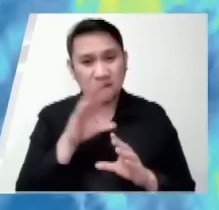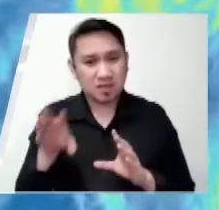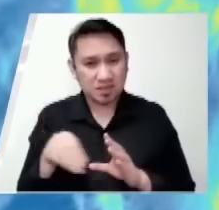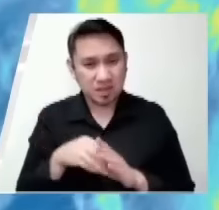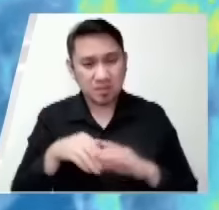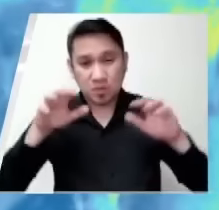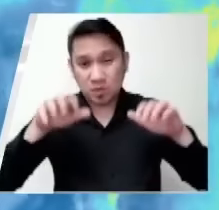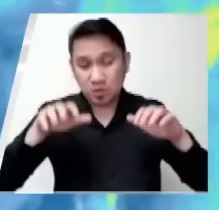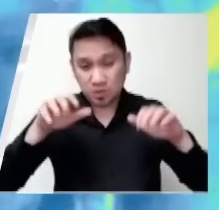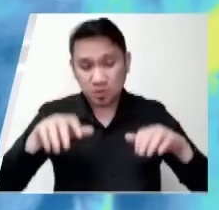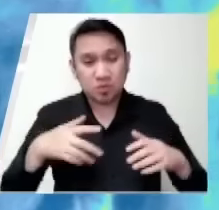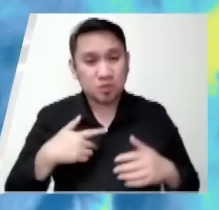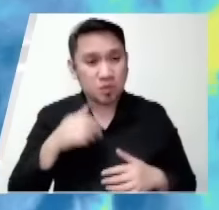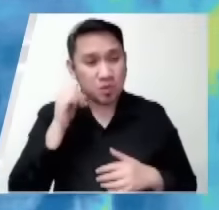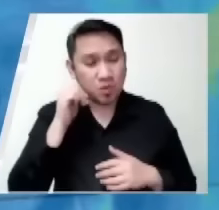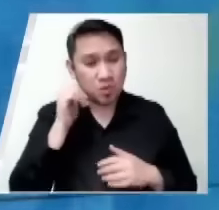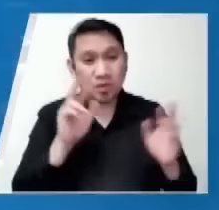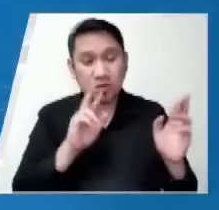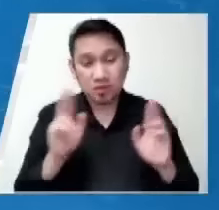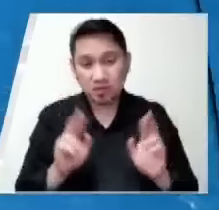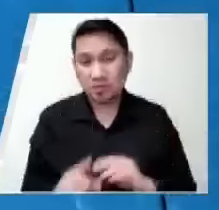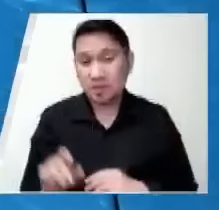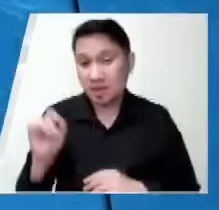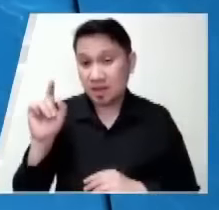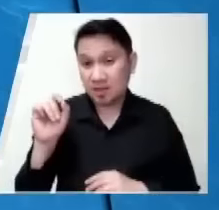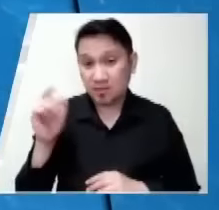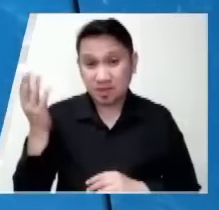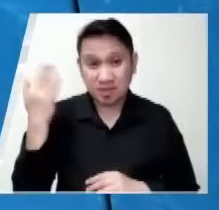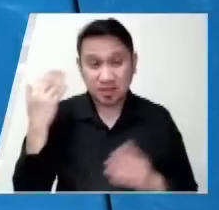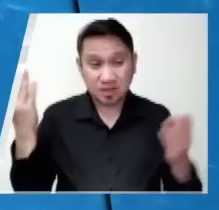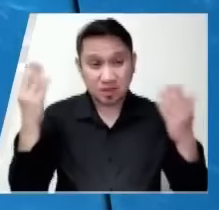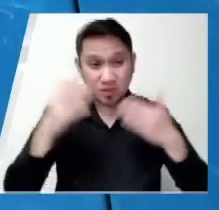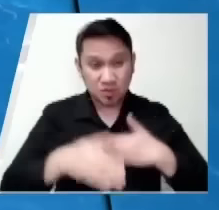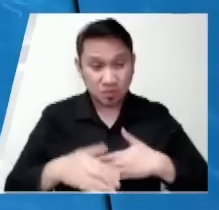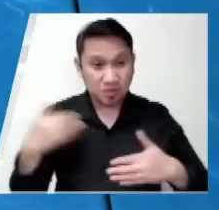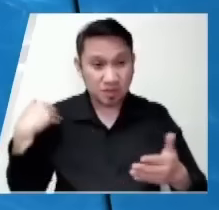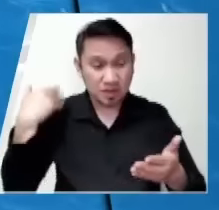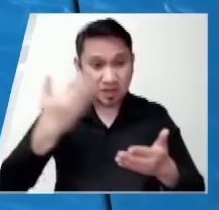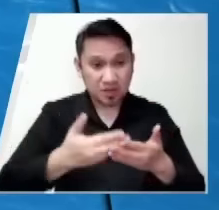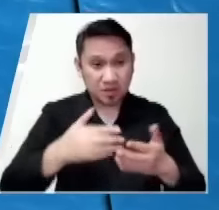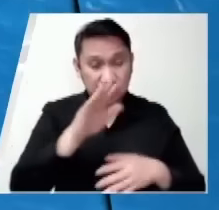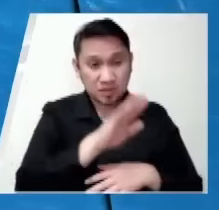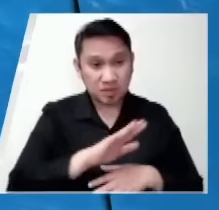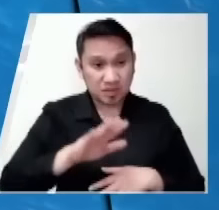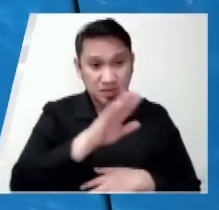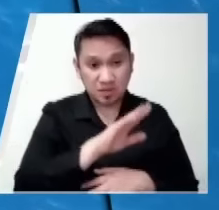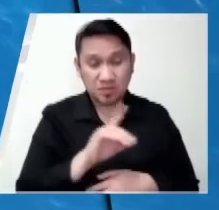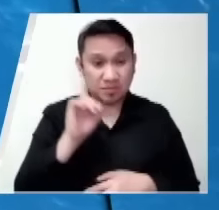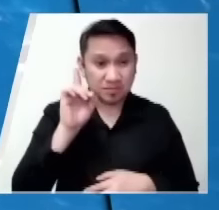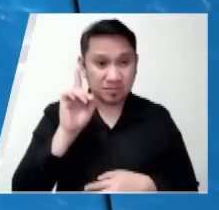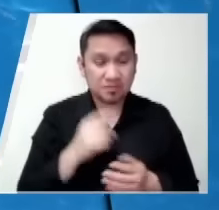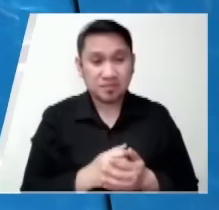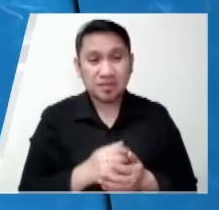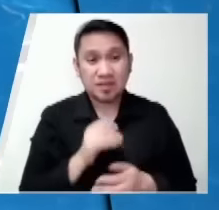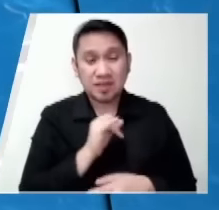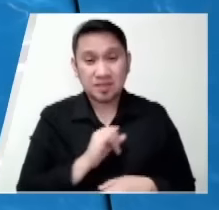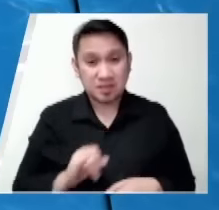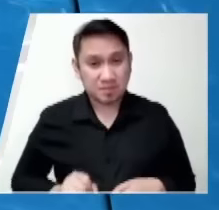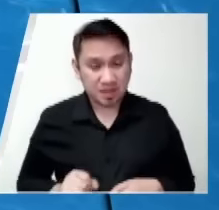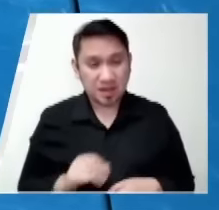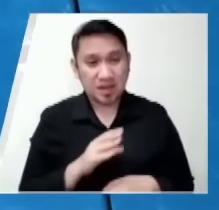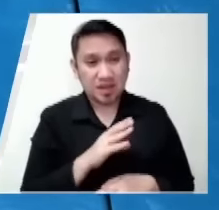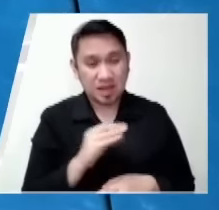kaya maging alerto. Alas 11 kagabi nang mag-landfall o tumama po ang Bagyong Jenner, dito po yan sa Palanan, Isabela, at tinawid po